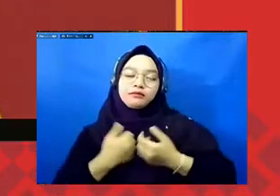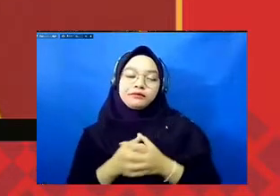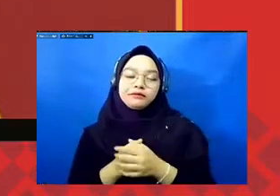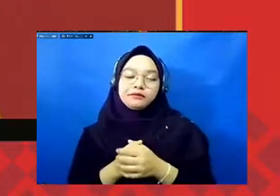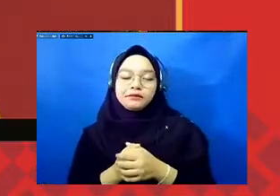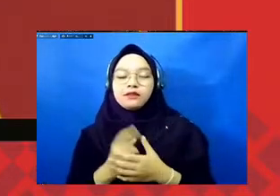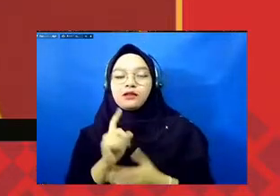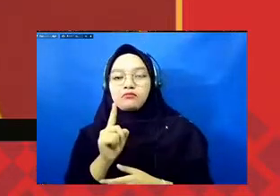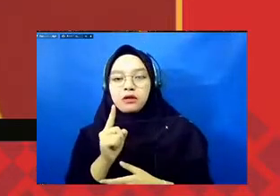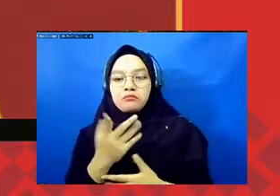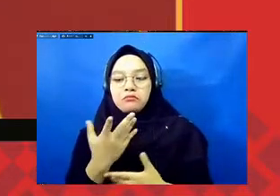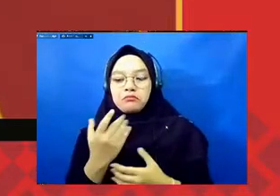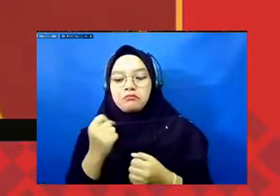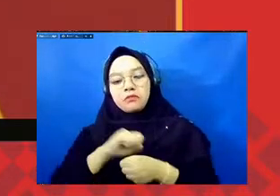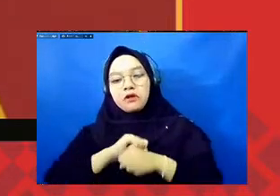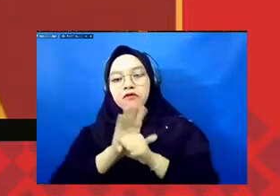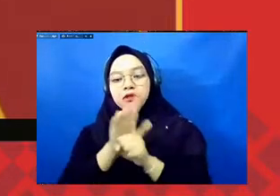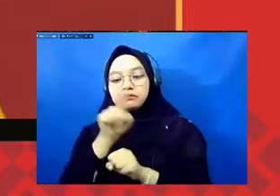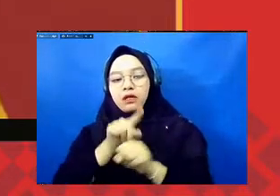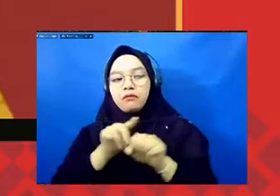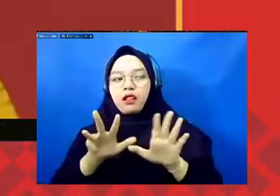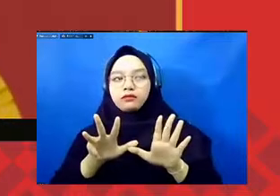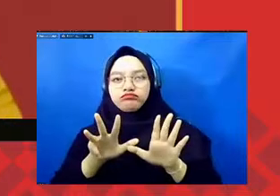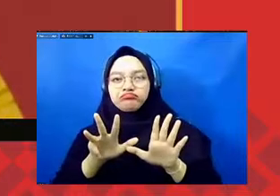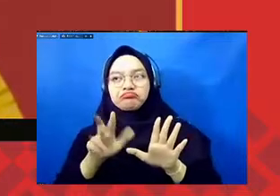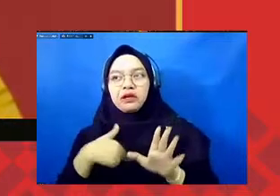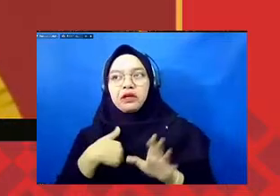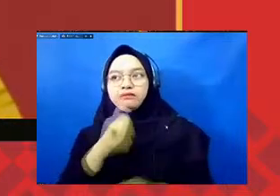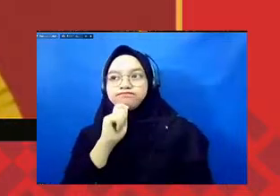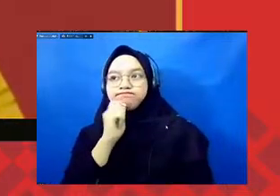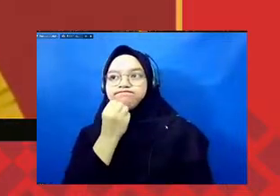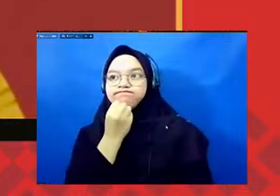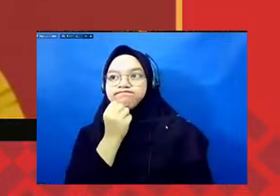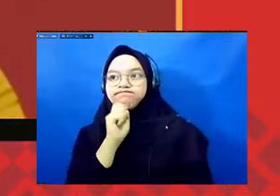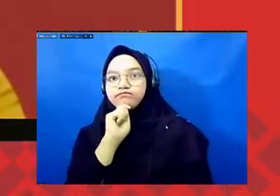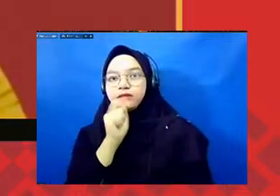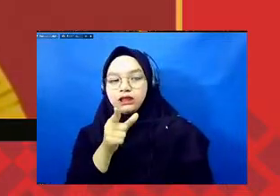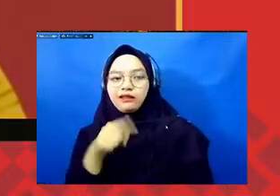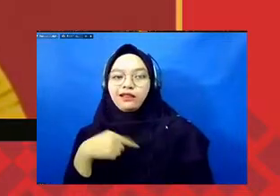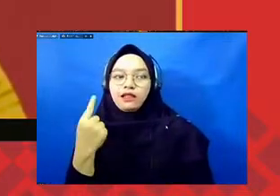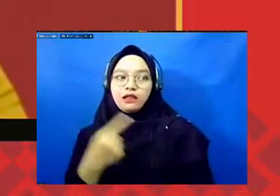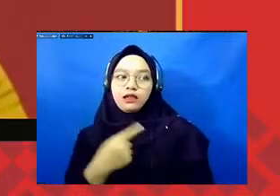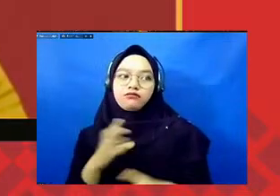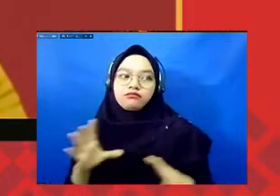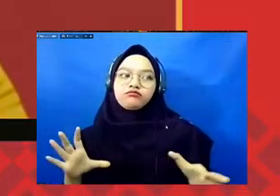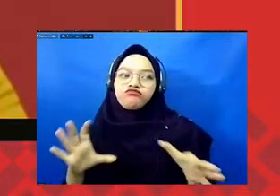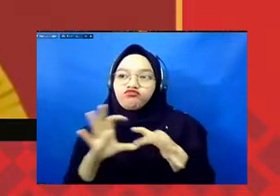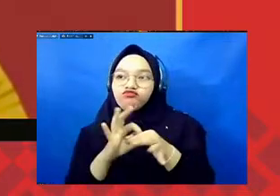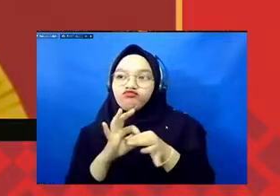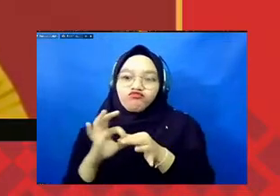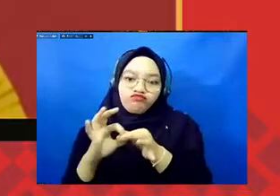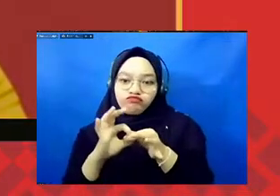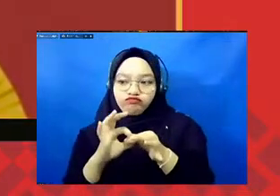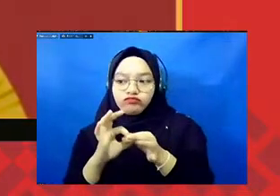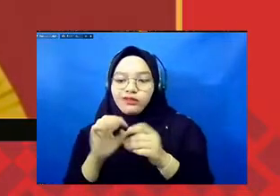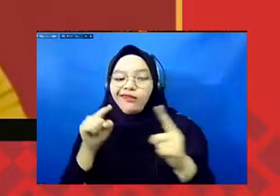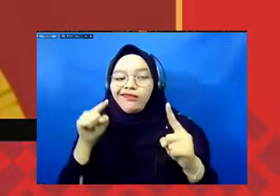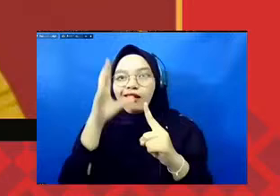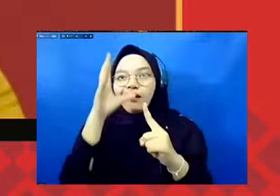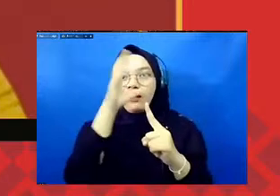Jadi pesan saya, kita perlu kerjasama, kolaborasi bersama. Target kita harus